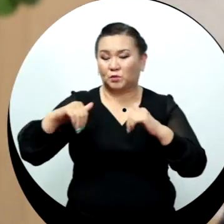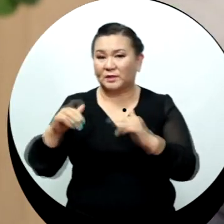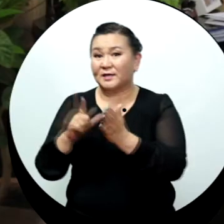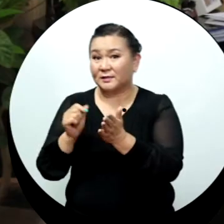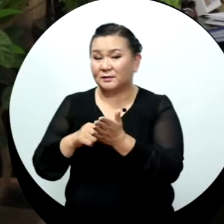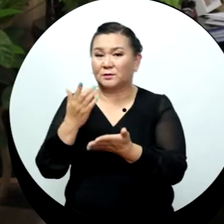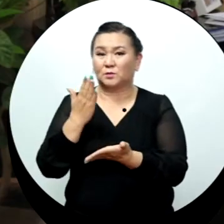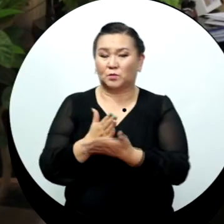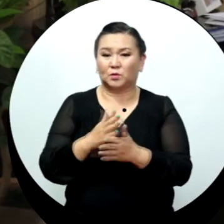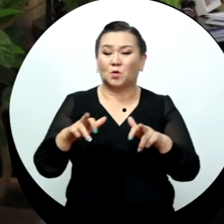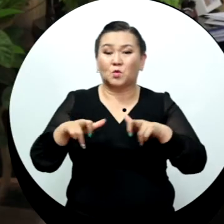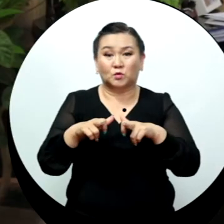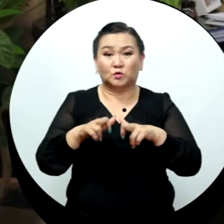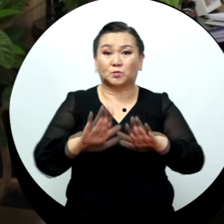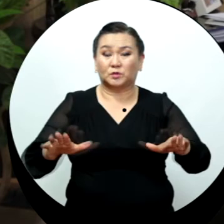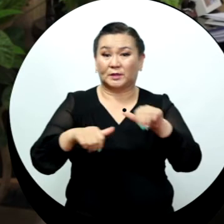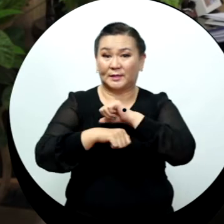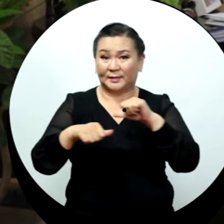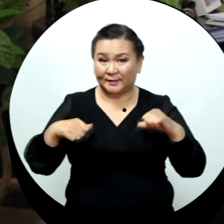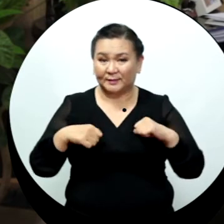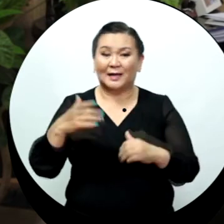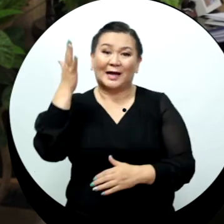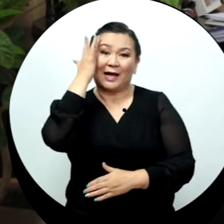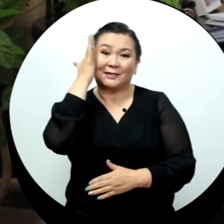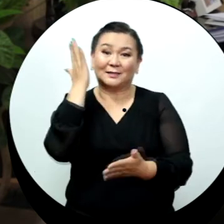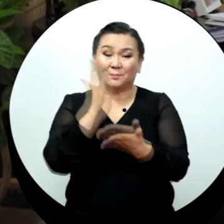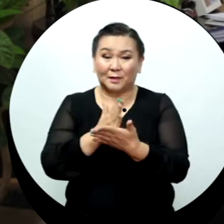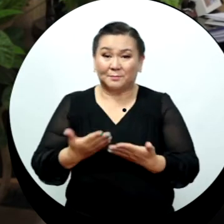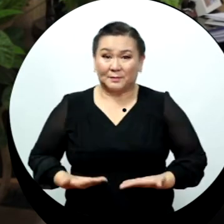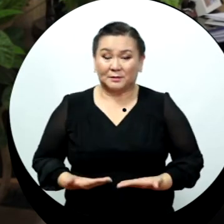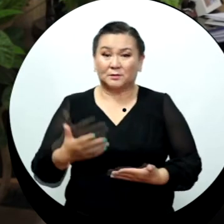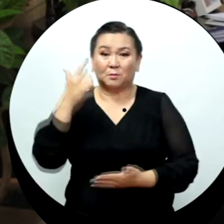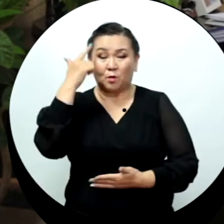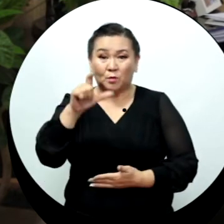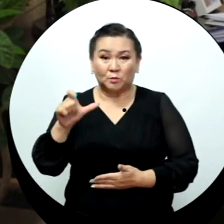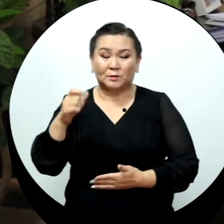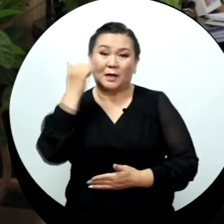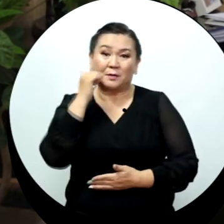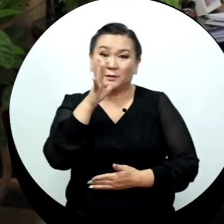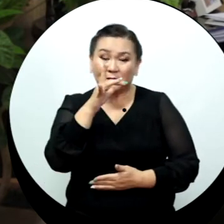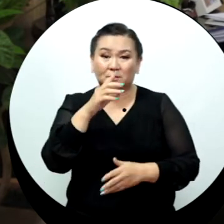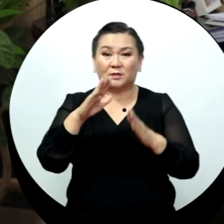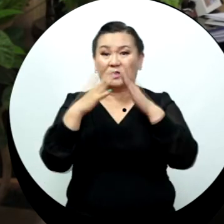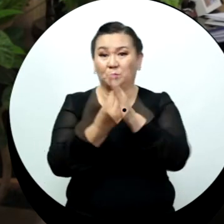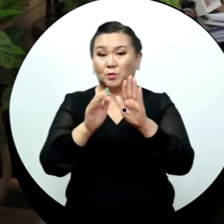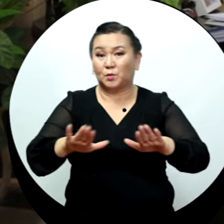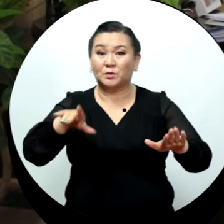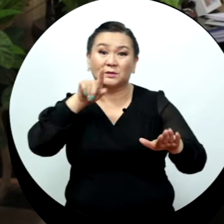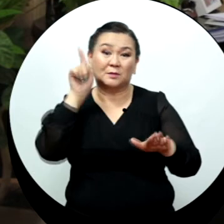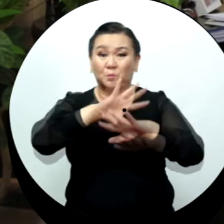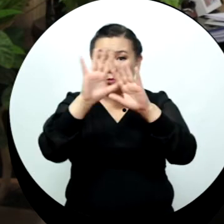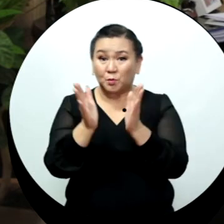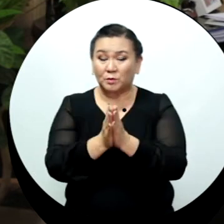хүүхдүүд, хөгжлийн бэрхшээлтэй иргэд, гадаадад байгаа монголчууд, ахмад настнууд, гэр бүл хүүхэд залуучууд